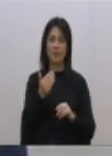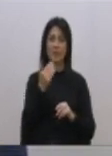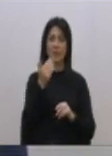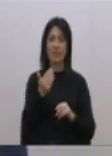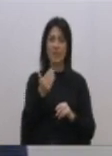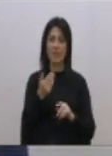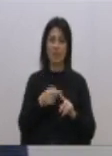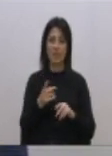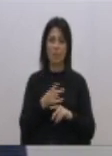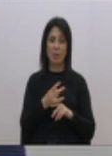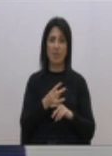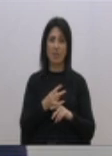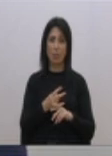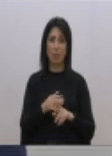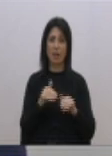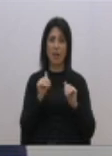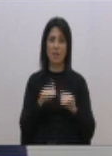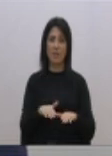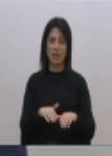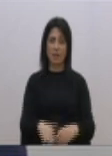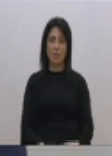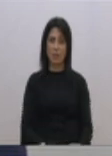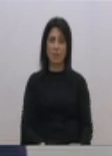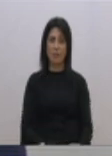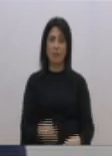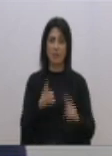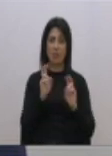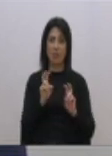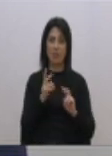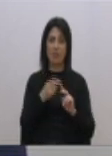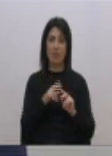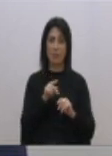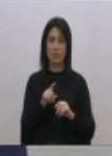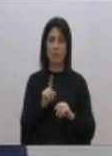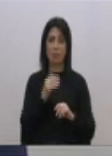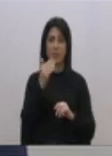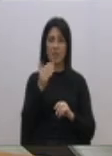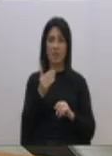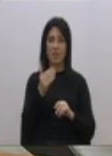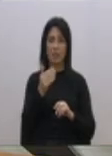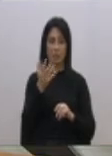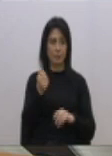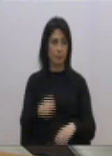თქვენი ეს მავნებლური გადაწყვეტილება, ეს ნიშნავს იმას, რომ თქვენ გაინ